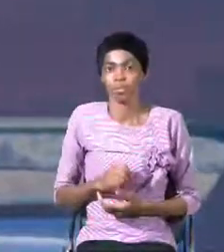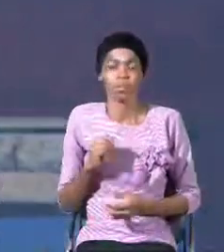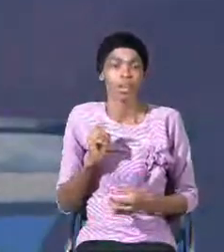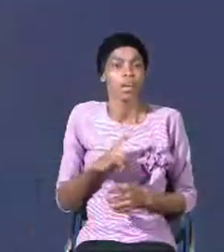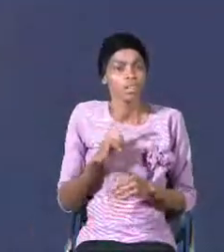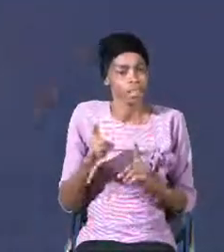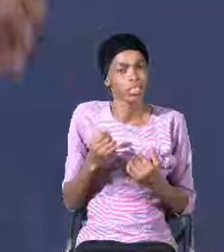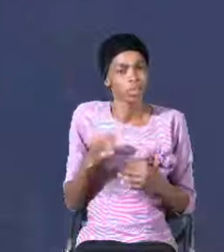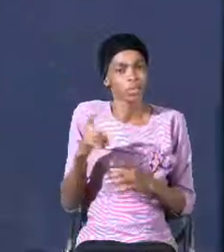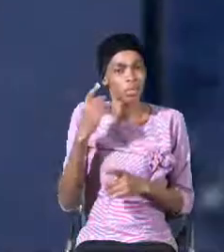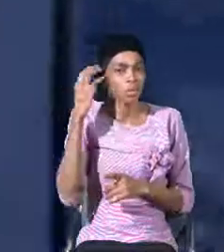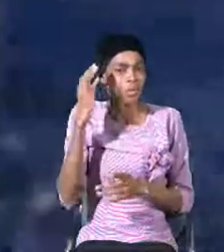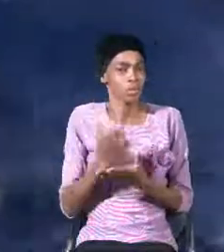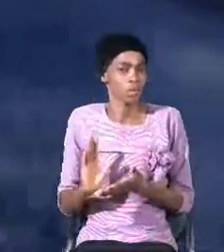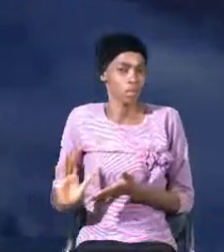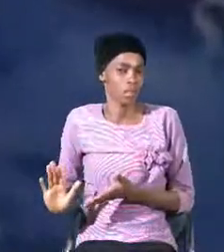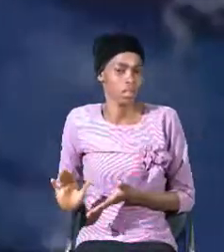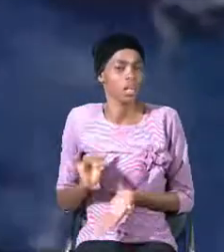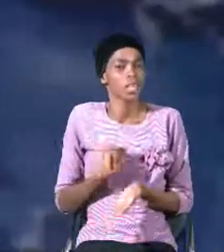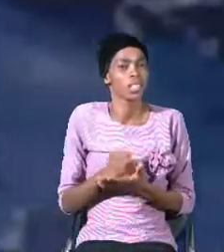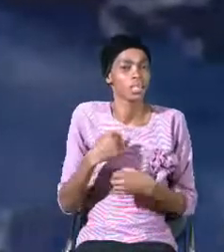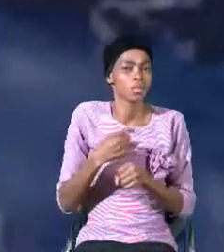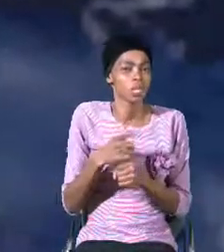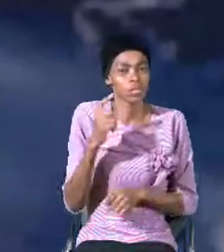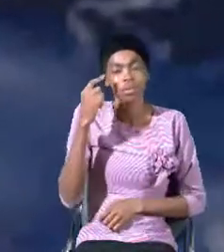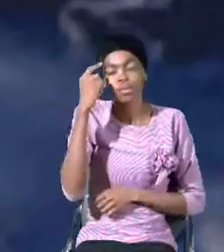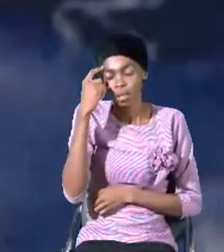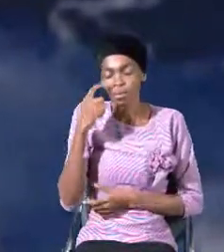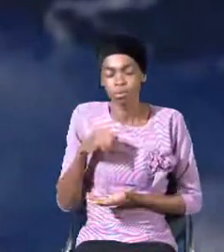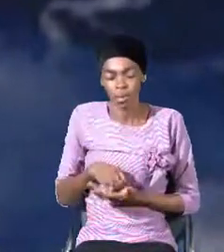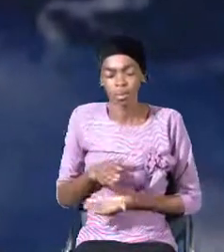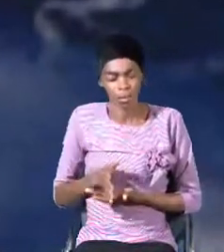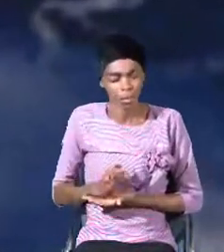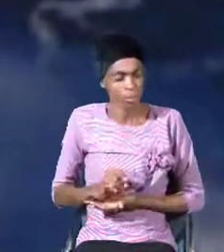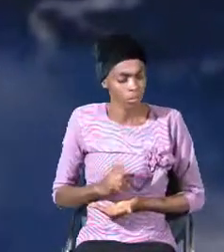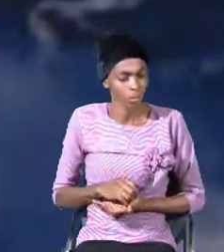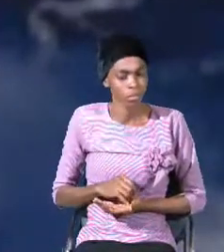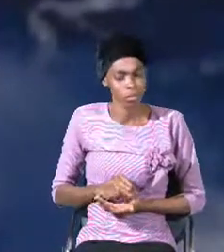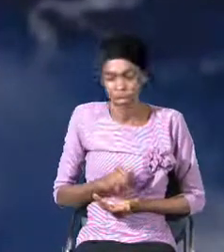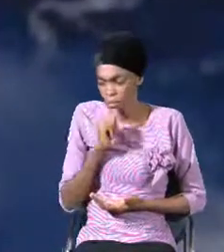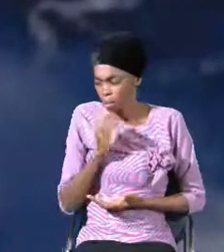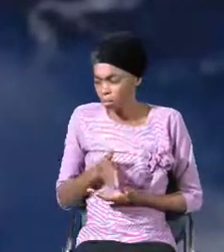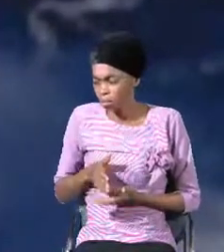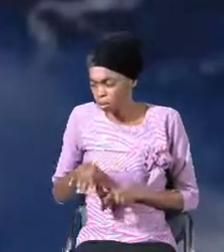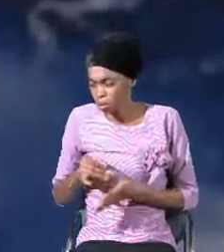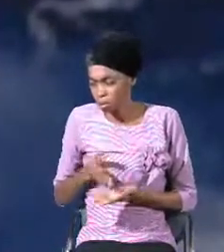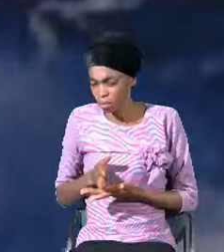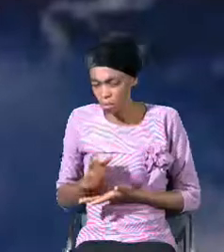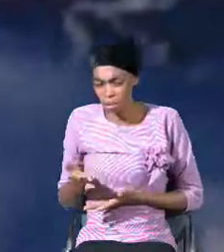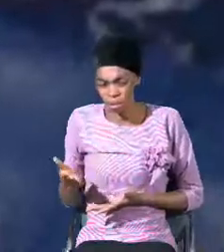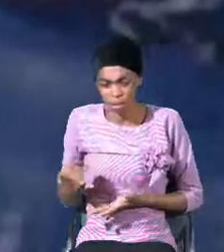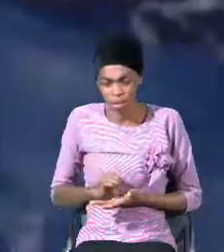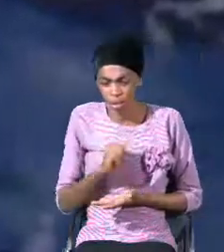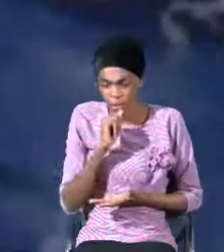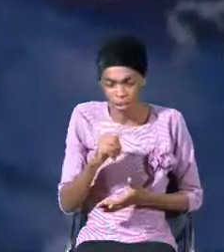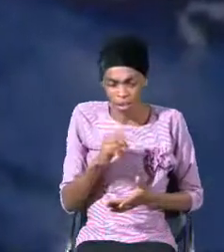Quand tu entends quelque chose qui t'amène à réfléchir, ah, c'est vrai. Est-ce que j'ai fait la bonne chose? Est-ce que je